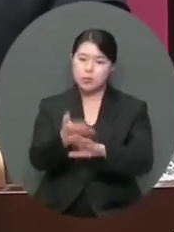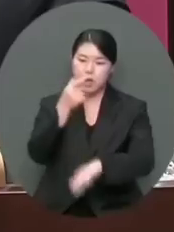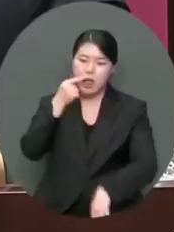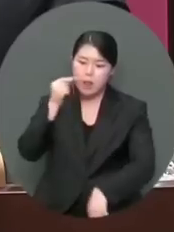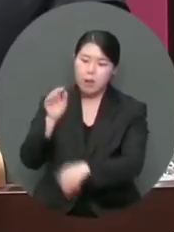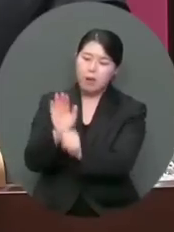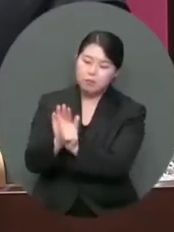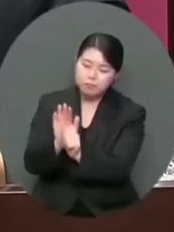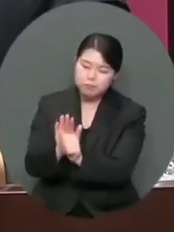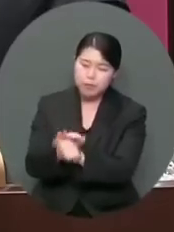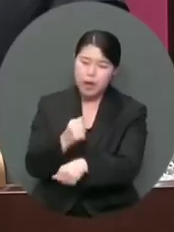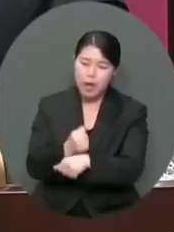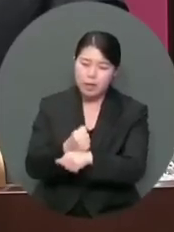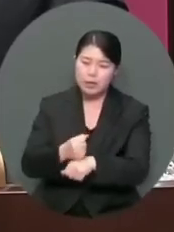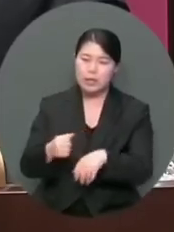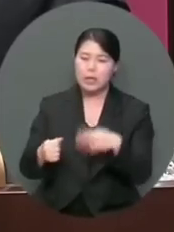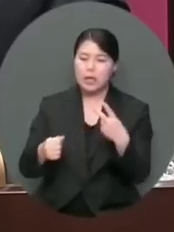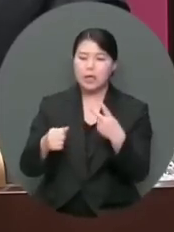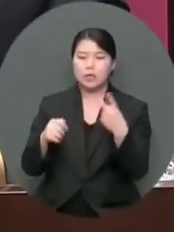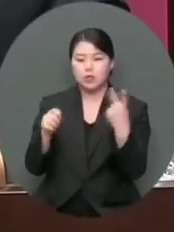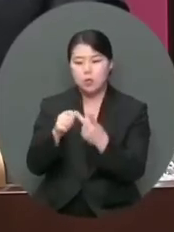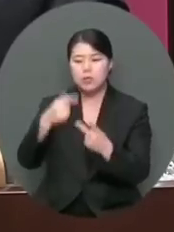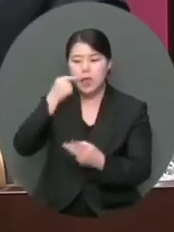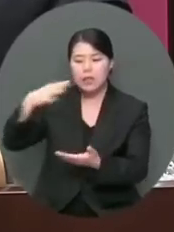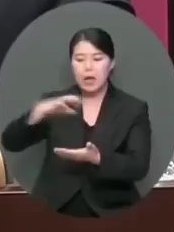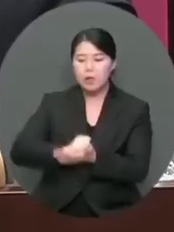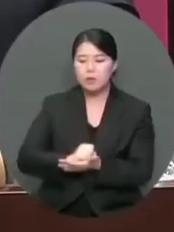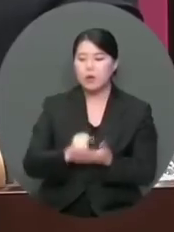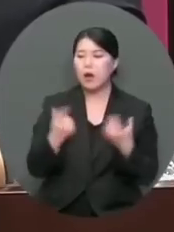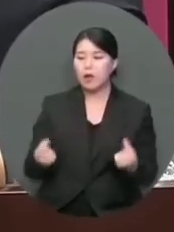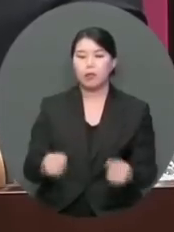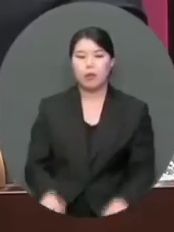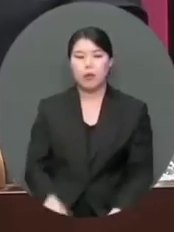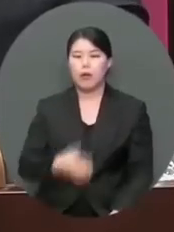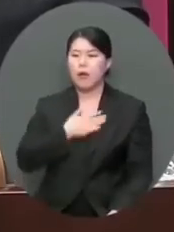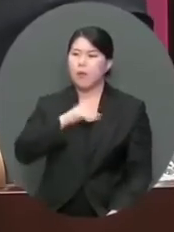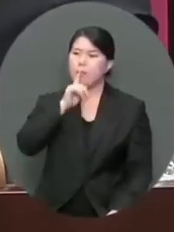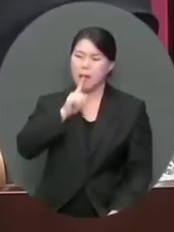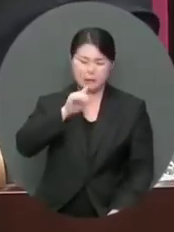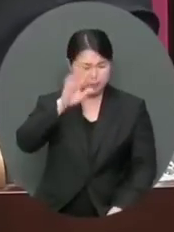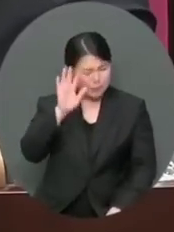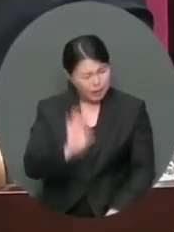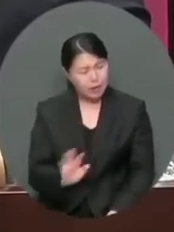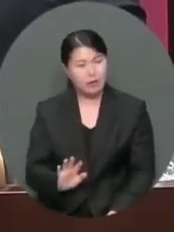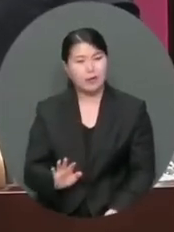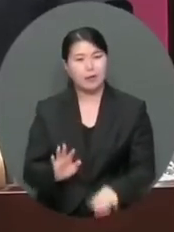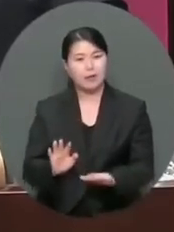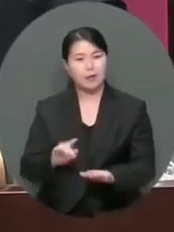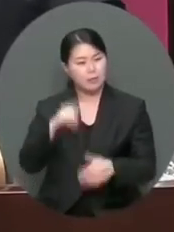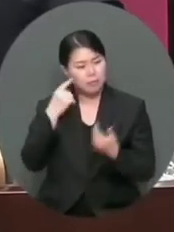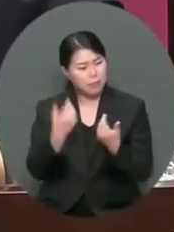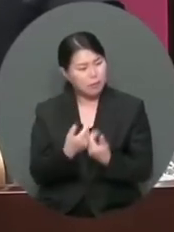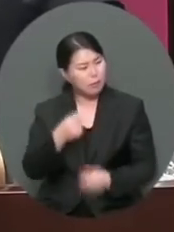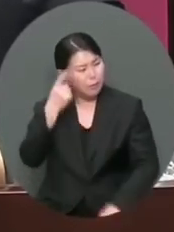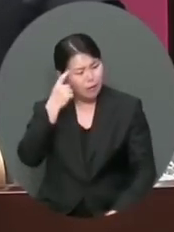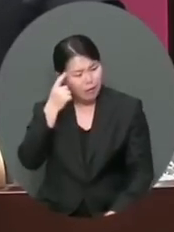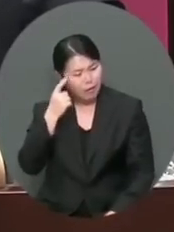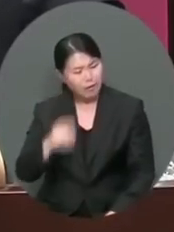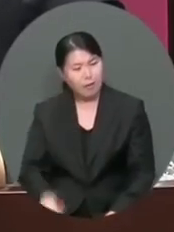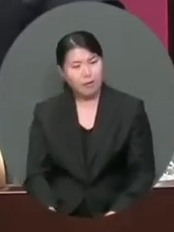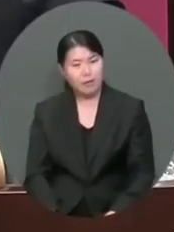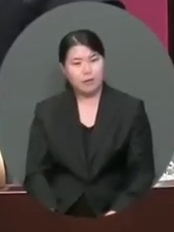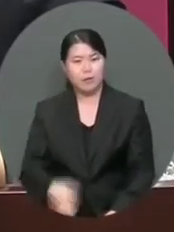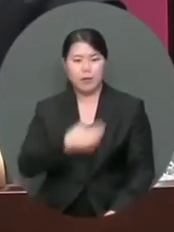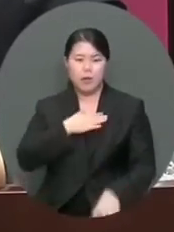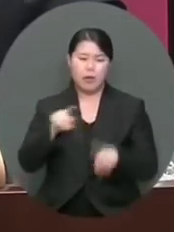뒷바라지하고 제2의 일제강점기라고 만든 말씀드렸잖아요. 심사님입니까? 왜 제가 말씀드린 것까지도 부인을 하시고 딴 말씀을 하시는지